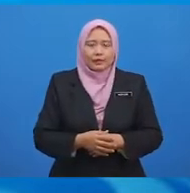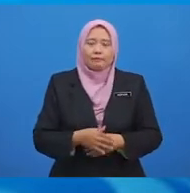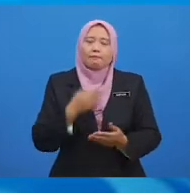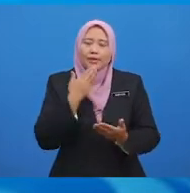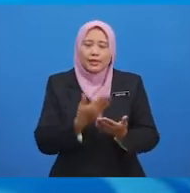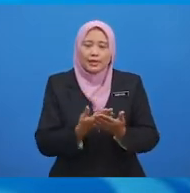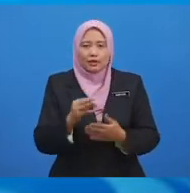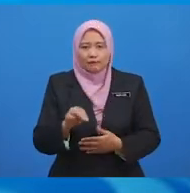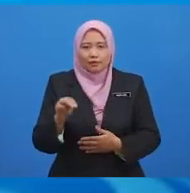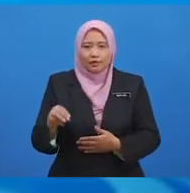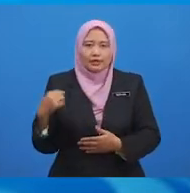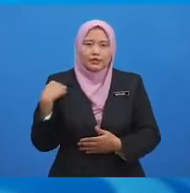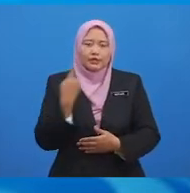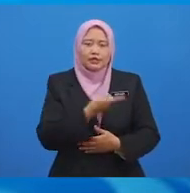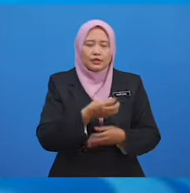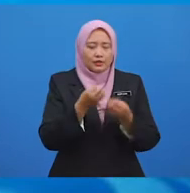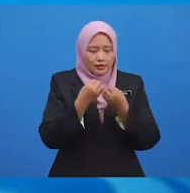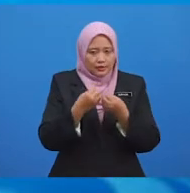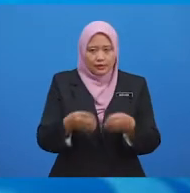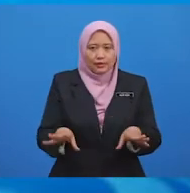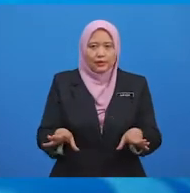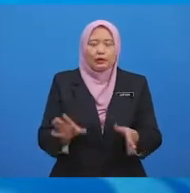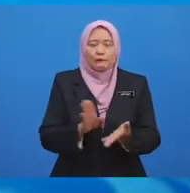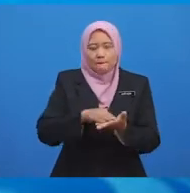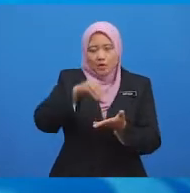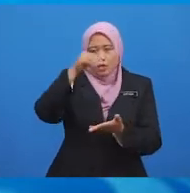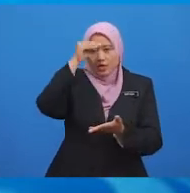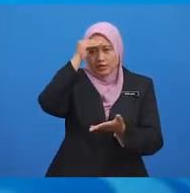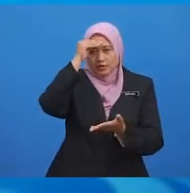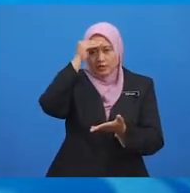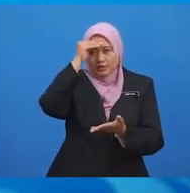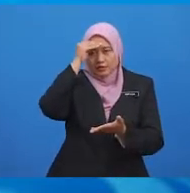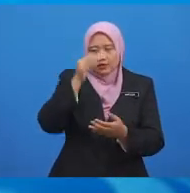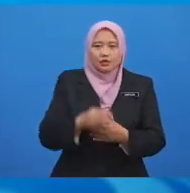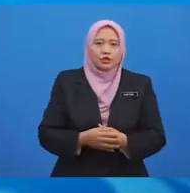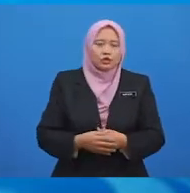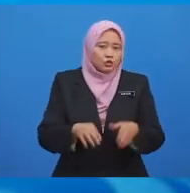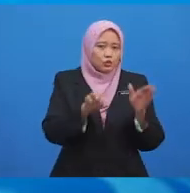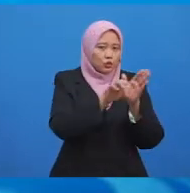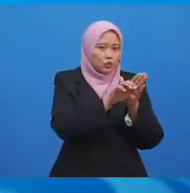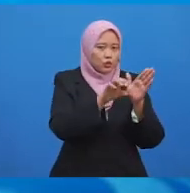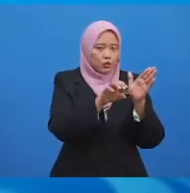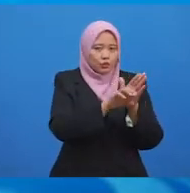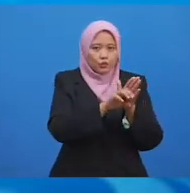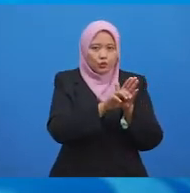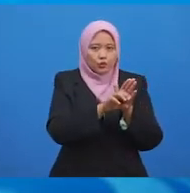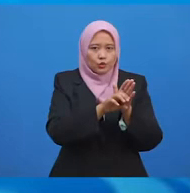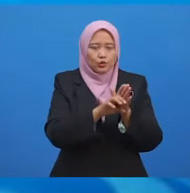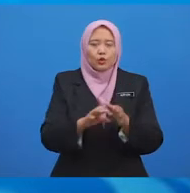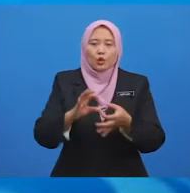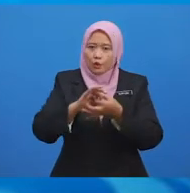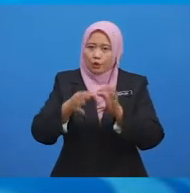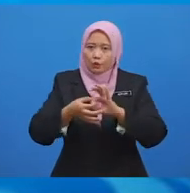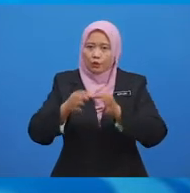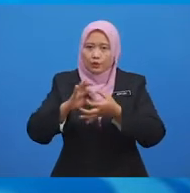Baiklah murid-murid, kita telah pun mempelajari tentang contoh-contoh polimer